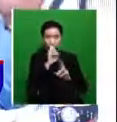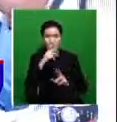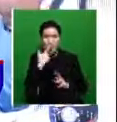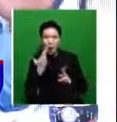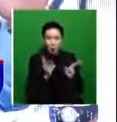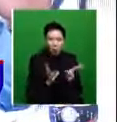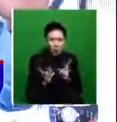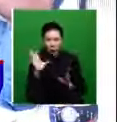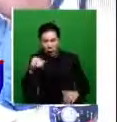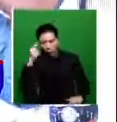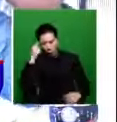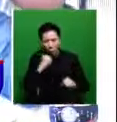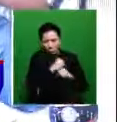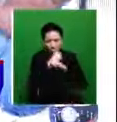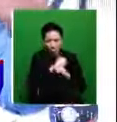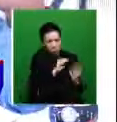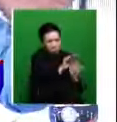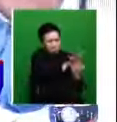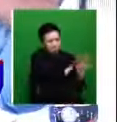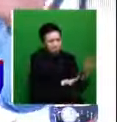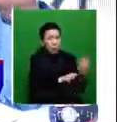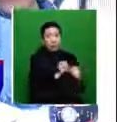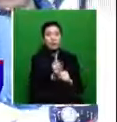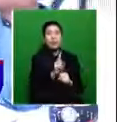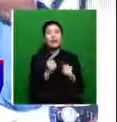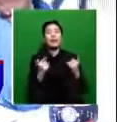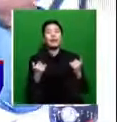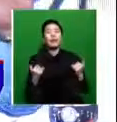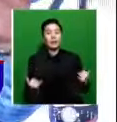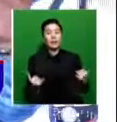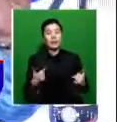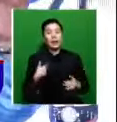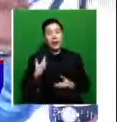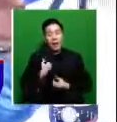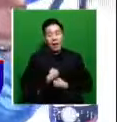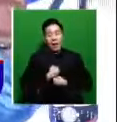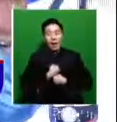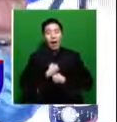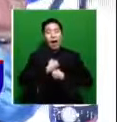าจะเอาปัญญาที่ไหนไปเฝ้าระวังเป็นจุดๆอันนี้ครับการมอบ